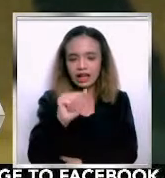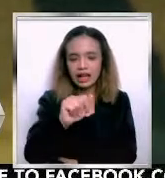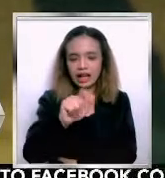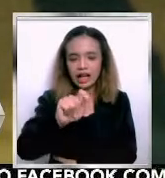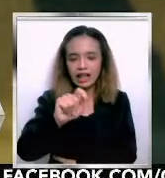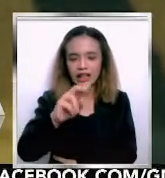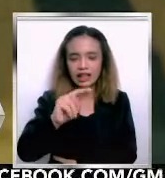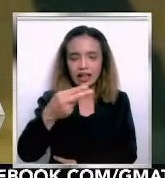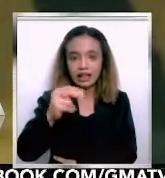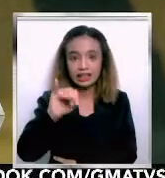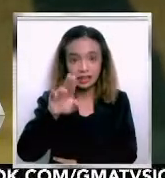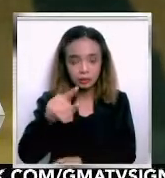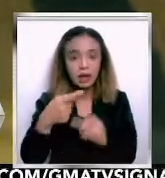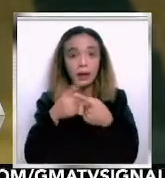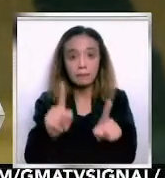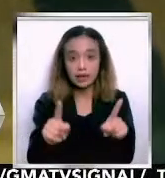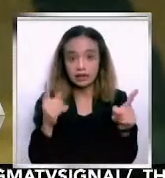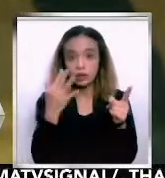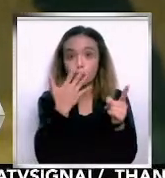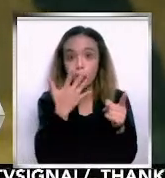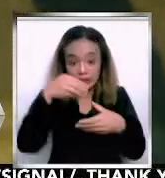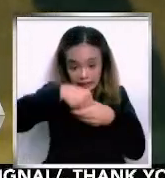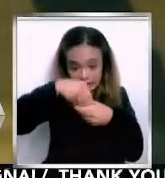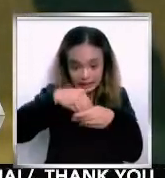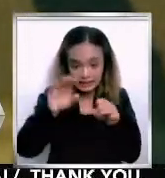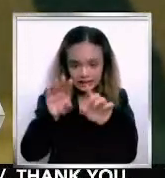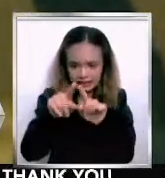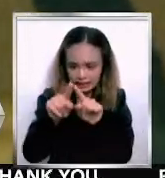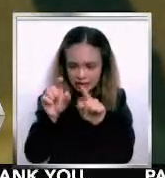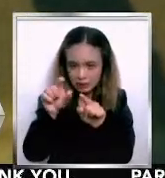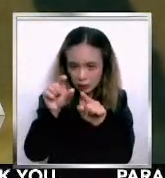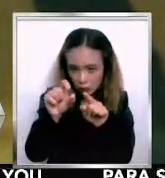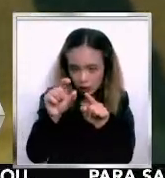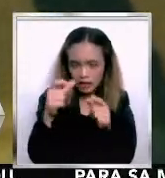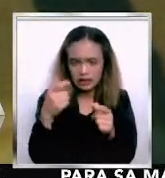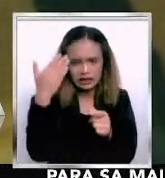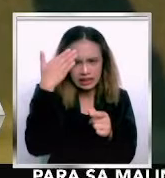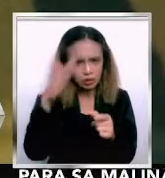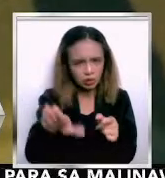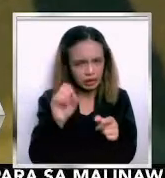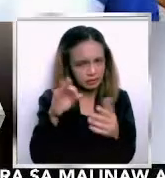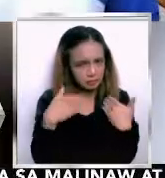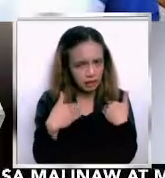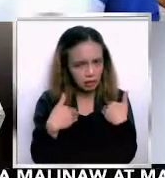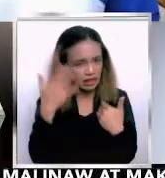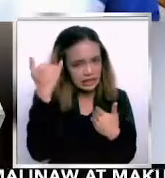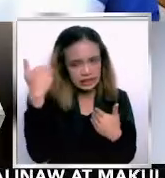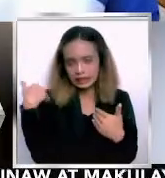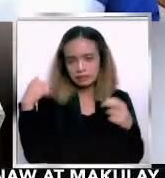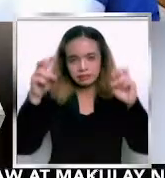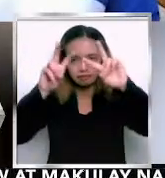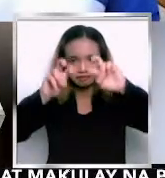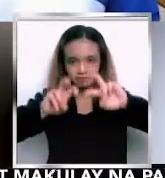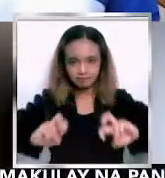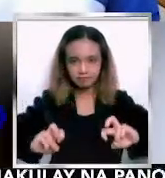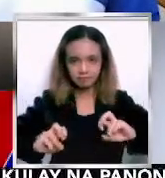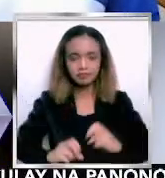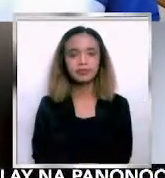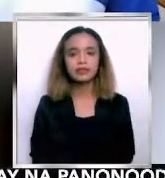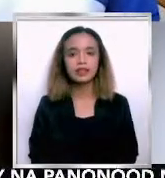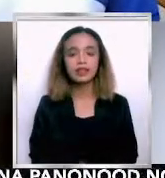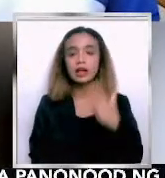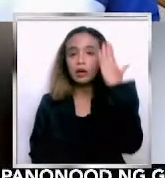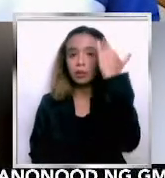jolen na may kulay sa loob, hindi pa raw nila tiyak kung may cadmium din dahil hindi pa nila ito nasuri. Kinoconsider ang cadmium